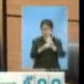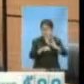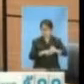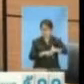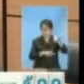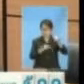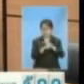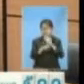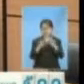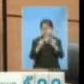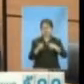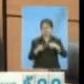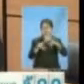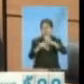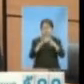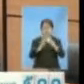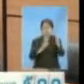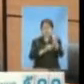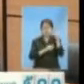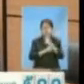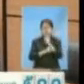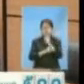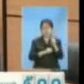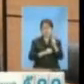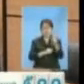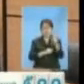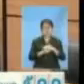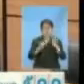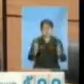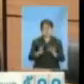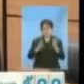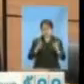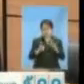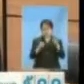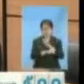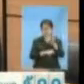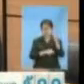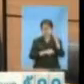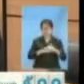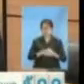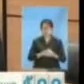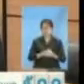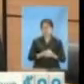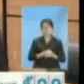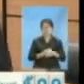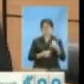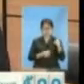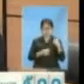การท่องเที่ยวและกีฬาเนี่ยไม่ได้ให้การสนับสนุนเท่าที่ควรท่านประธานผมมี